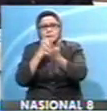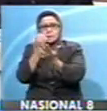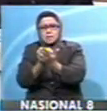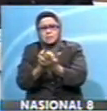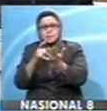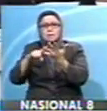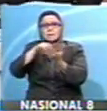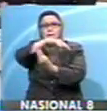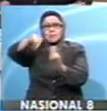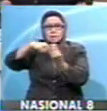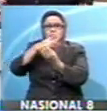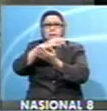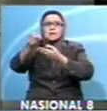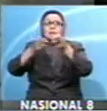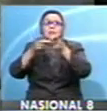urus